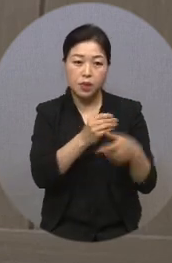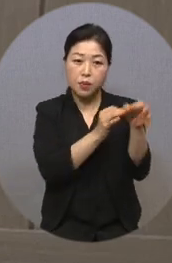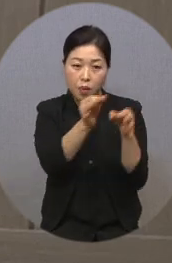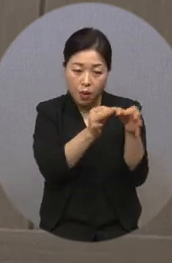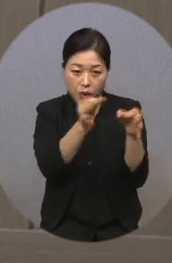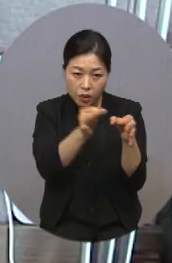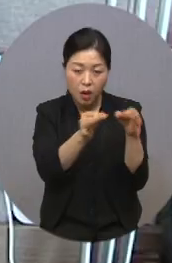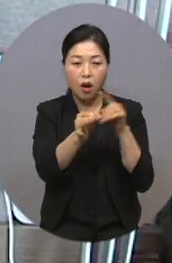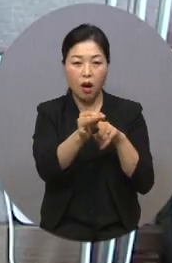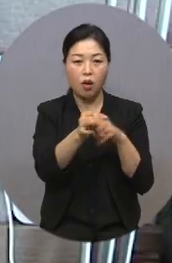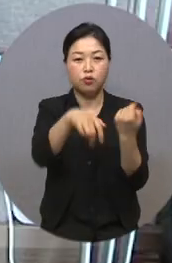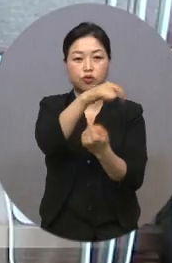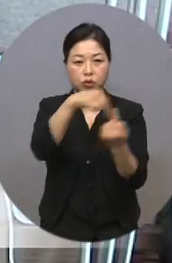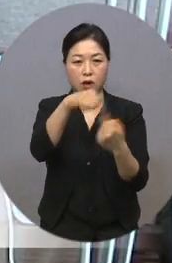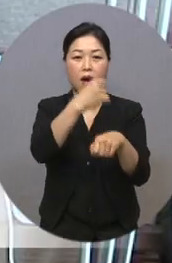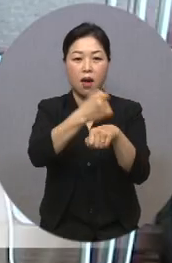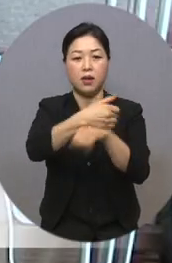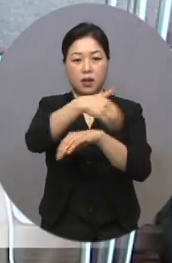운영할 예정입니다.